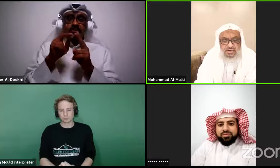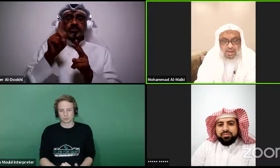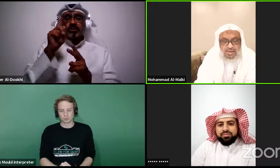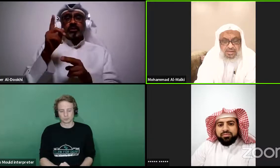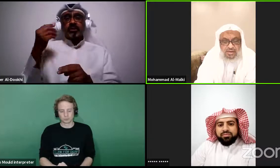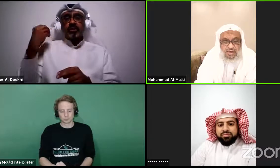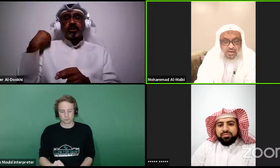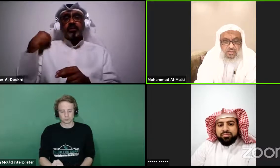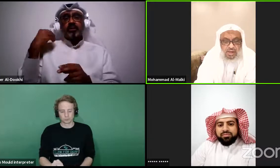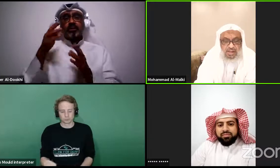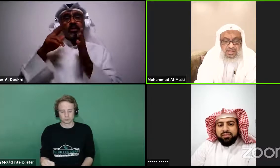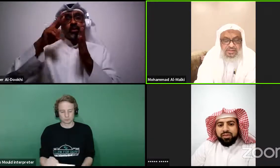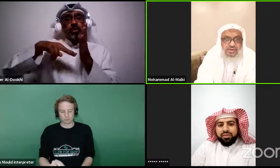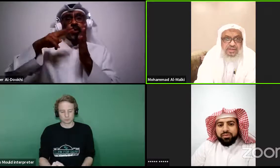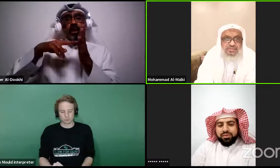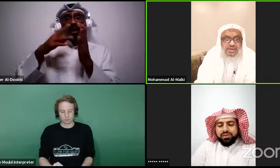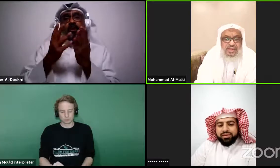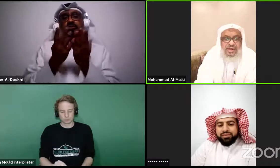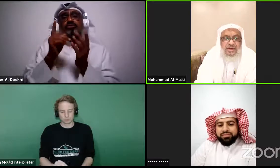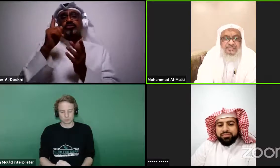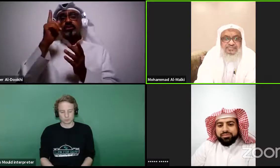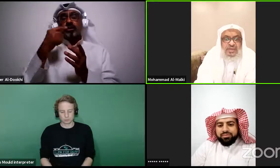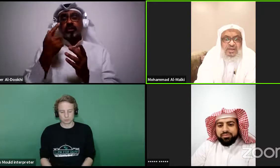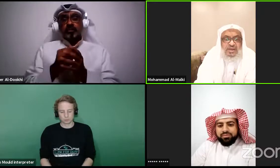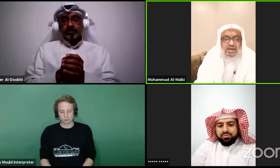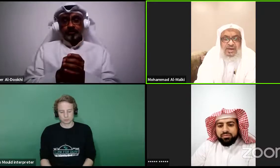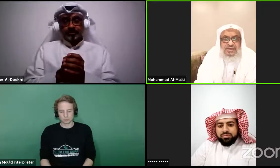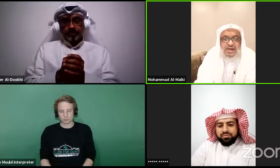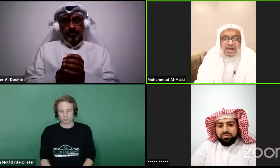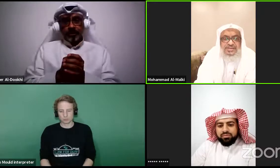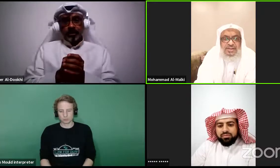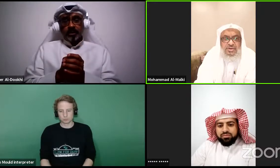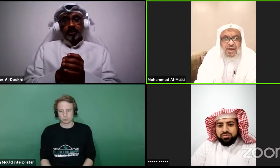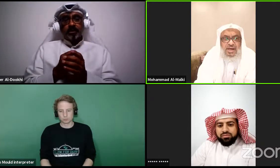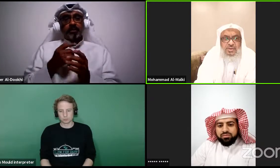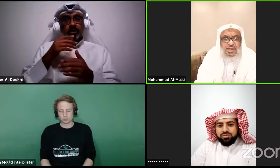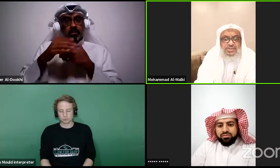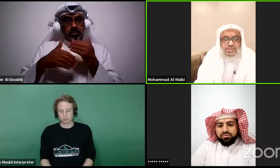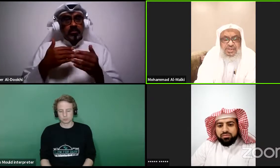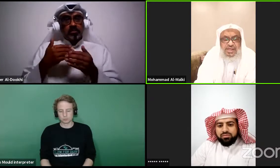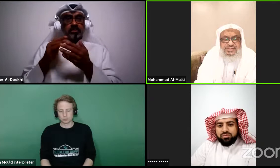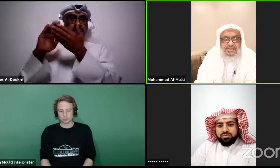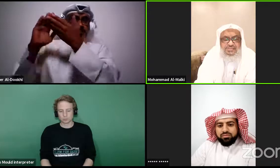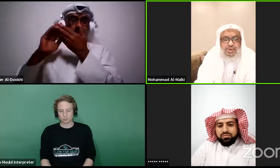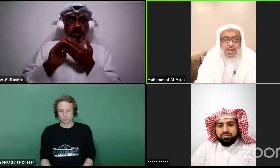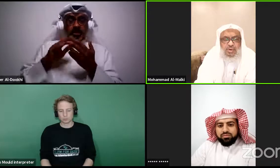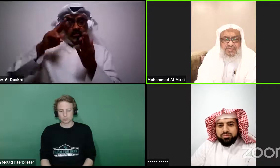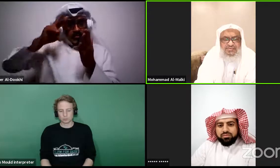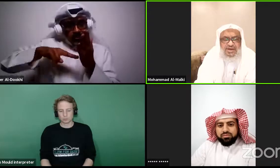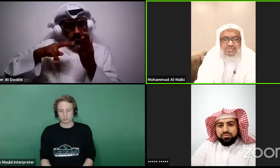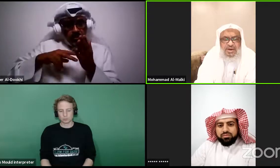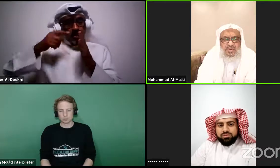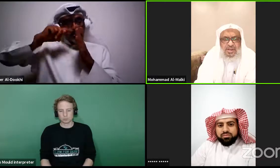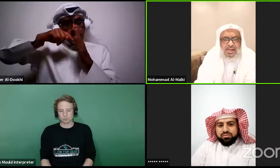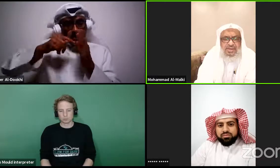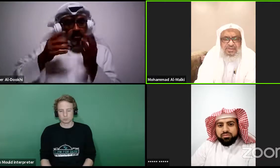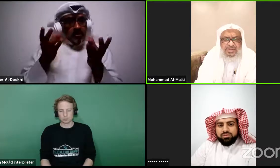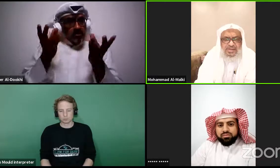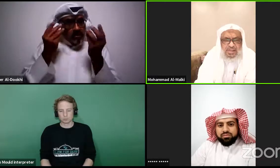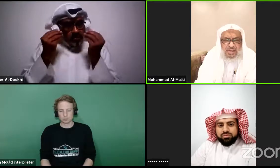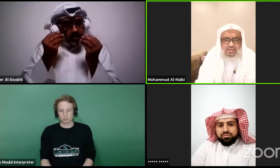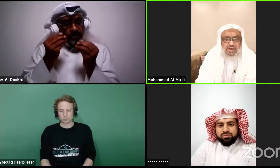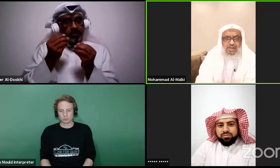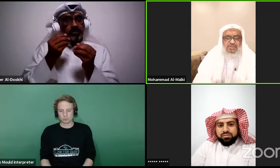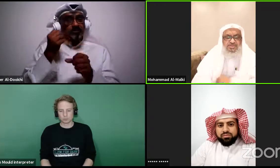أهل القرآن وأن يلهمنا قراءة القرآن ويرزقنا تدبره وفهمه والعمل